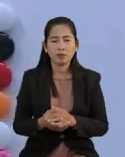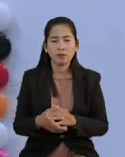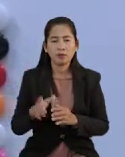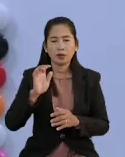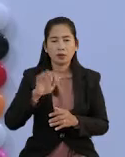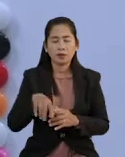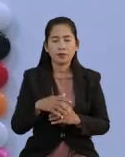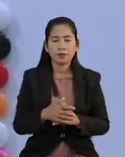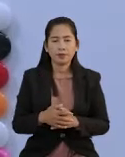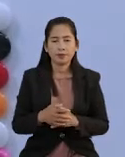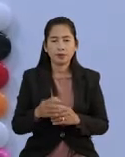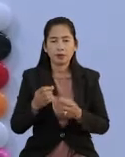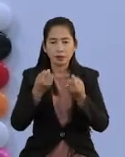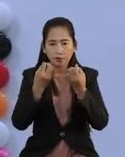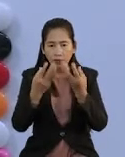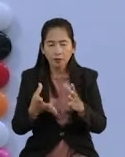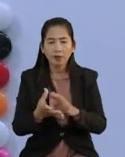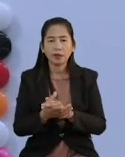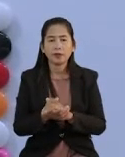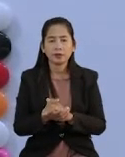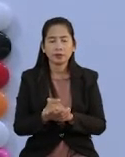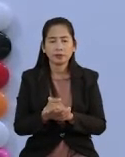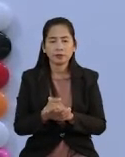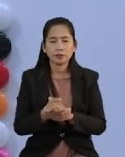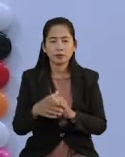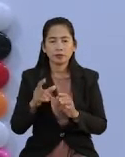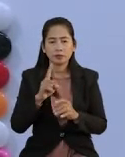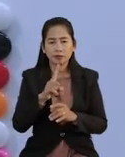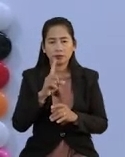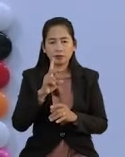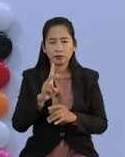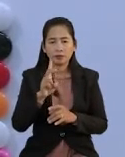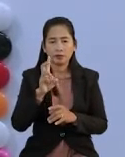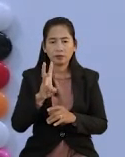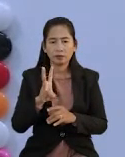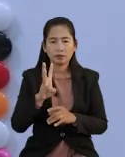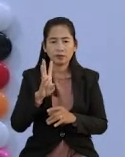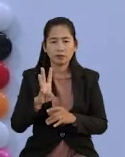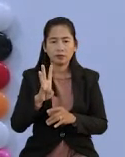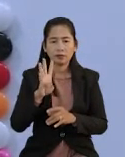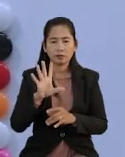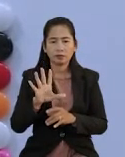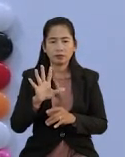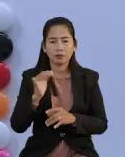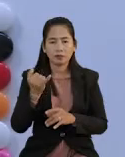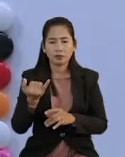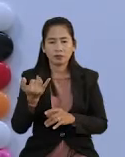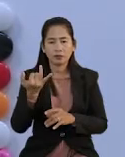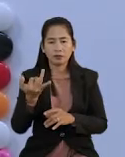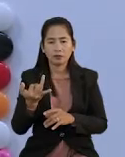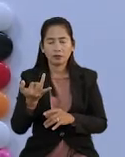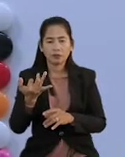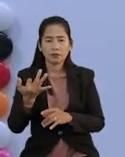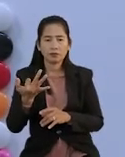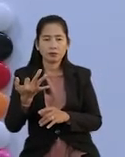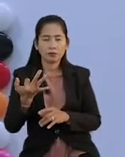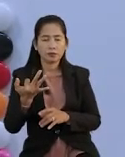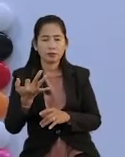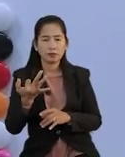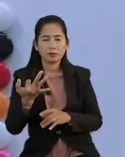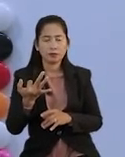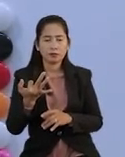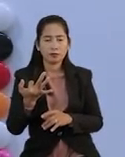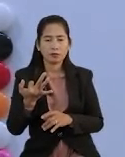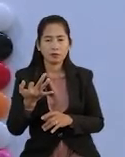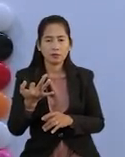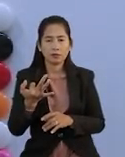chà chân lang màn chùm này còn rộp mớ môi pi bay buôn pram pram môi pram pi pram pram